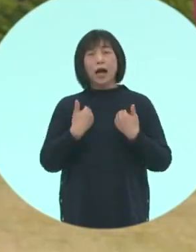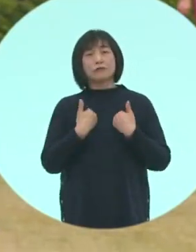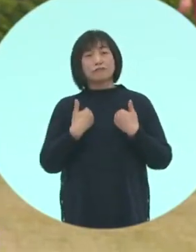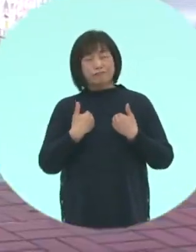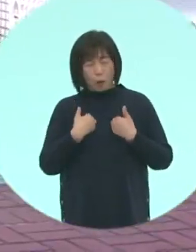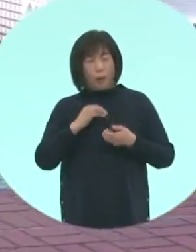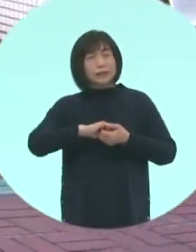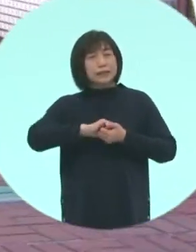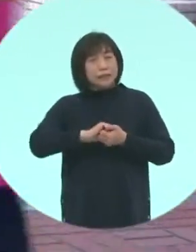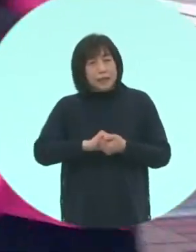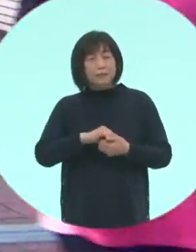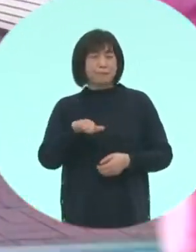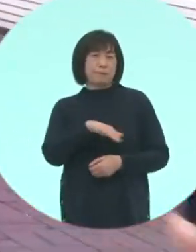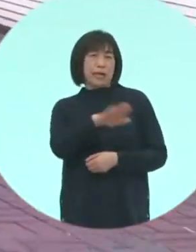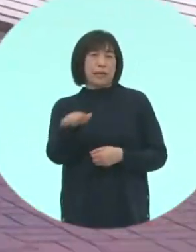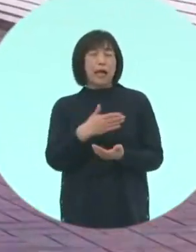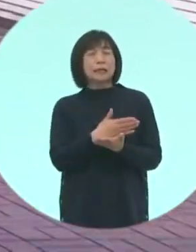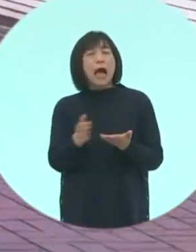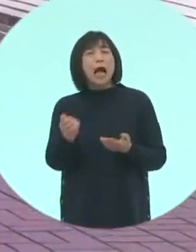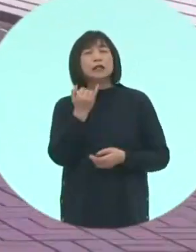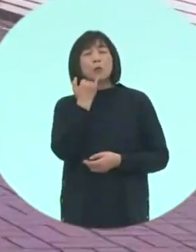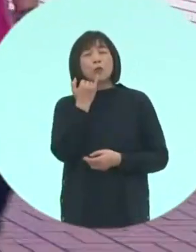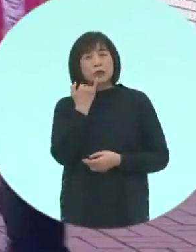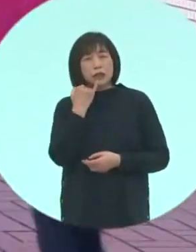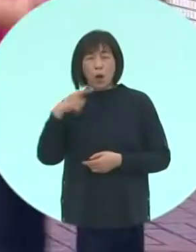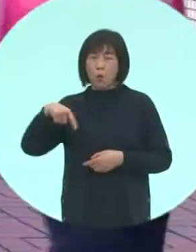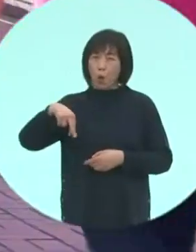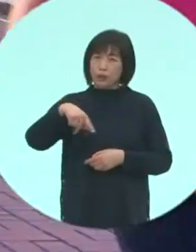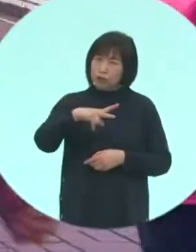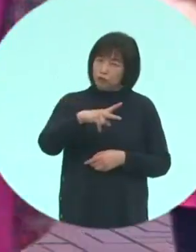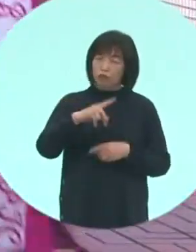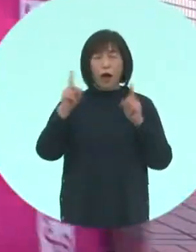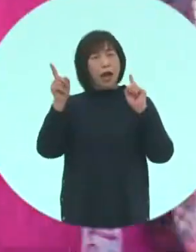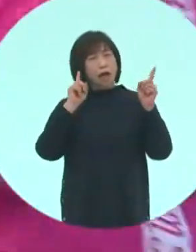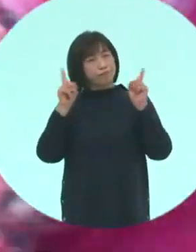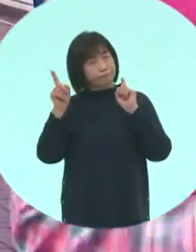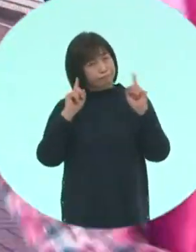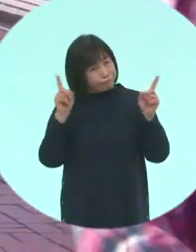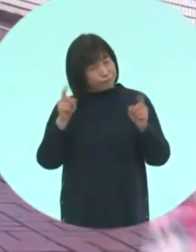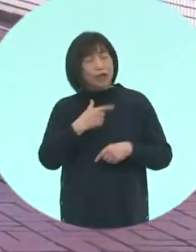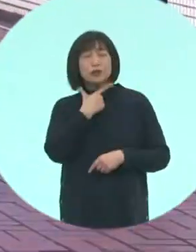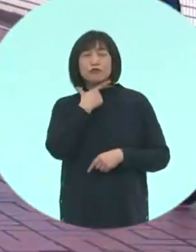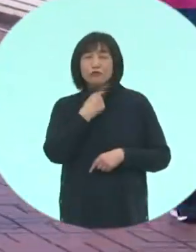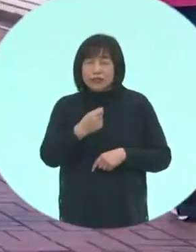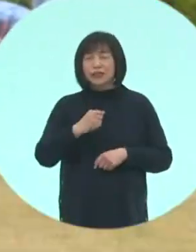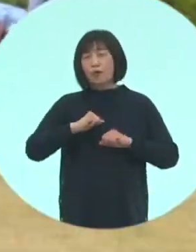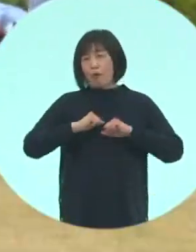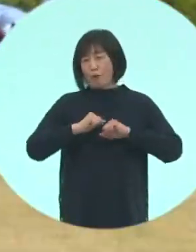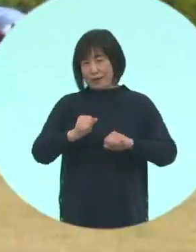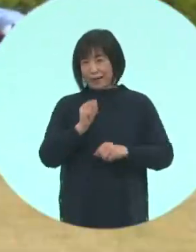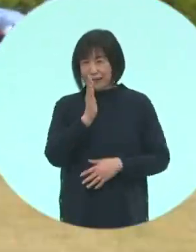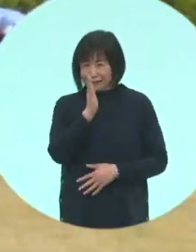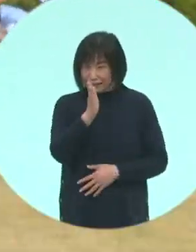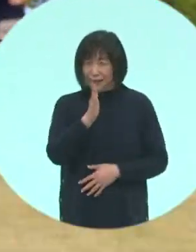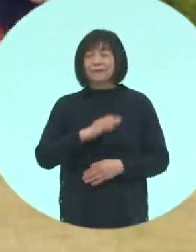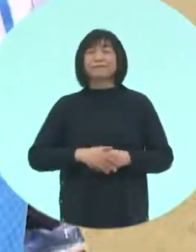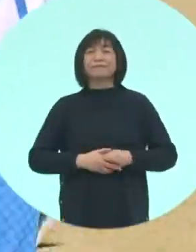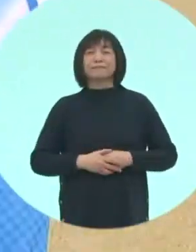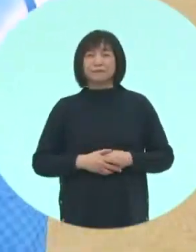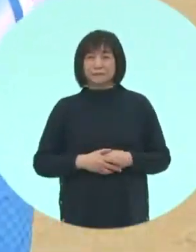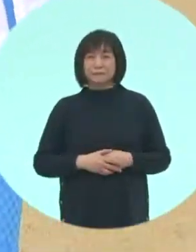皆さん何でもいいんですよね。ウォーキングでもいいですし、レクリエーションでもいいので、好きなことを見つけてぜひやってみてください